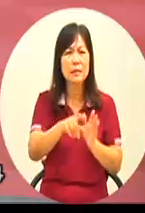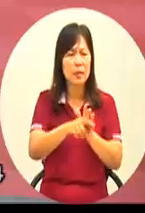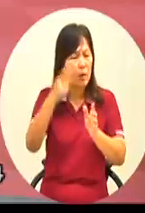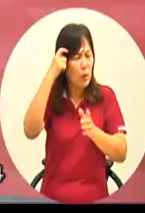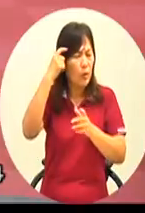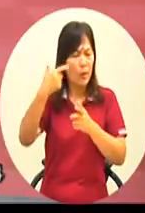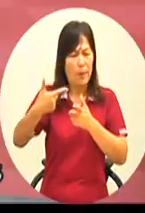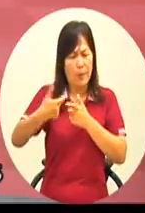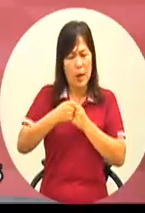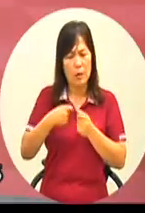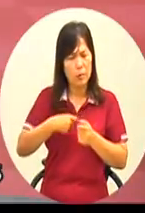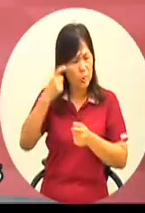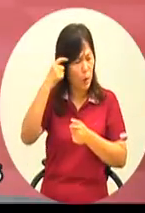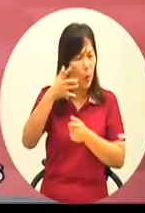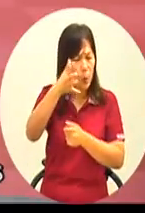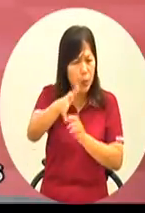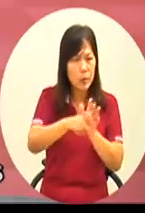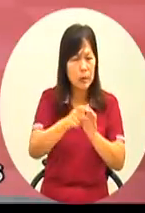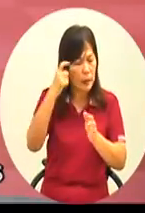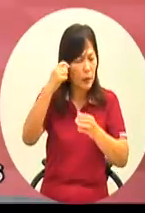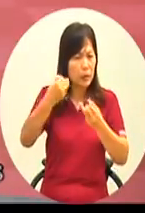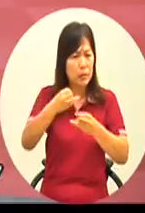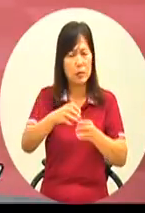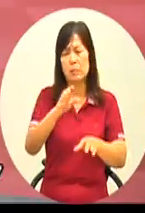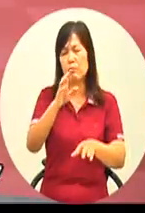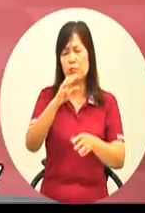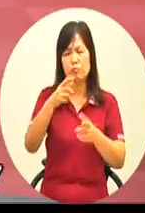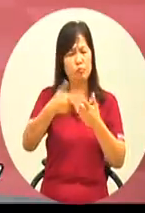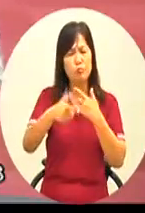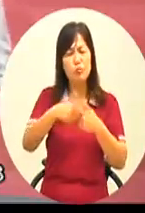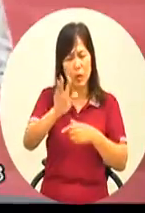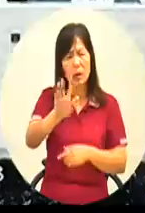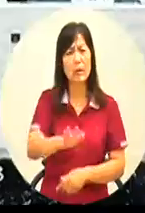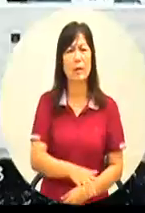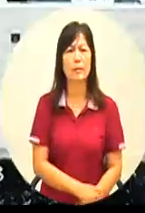乔如这个问政那样的效率啦，好不好？好，谢谢。